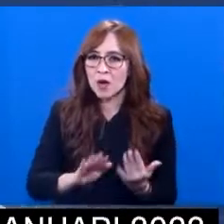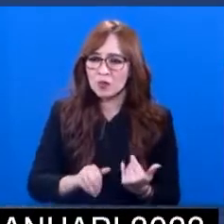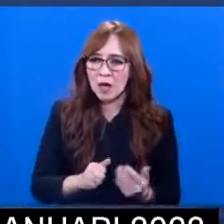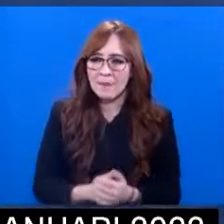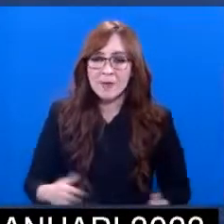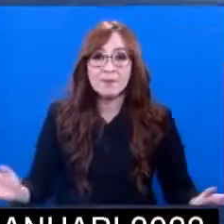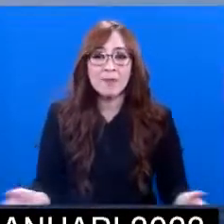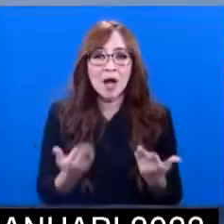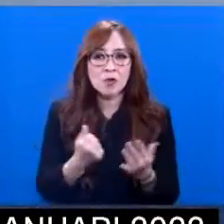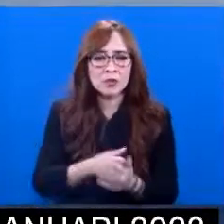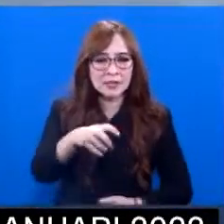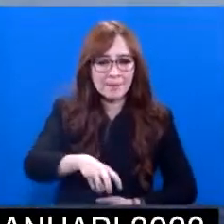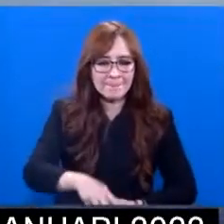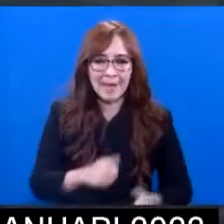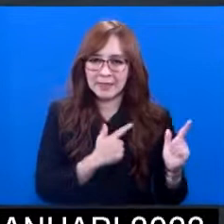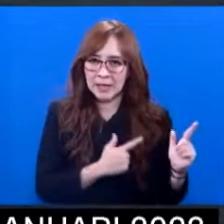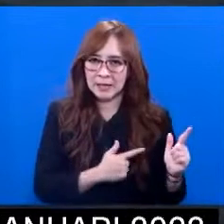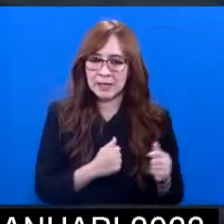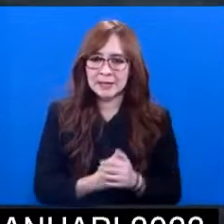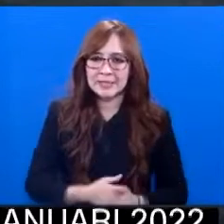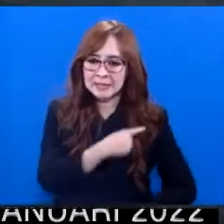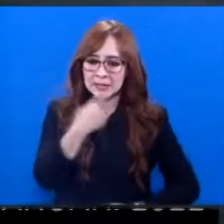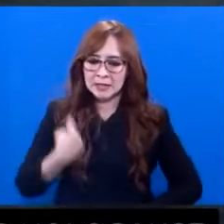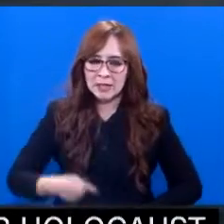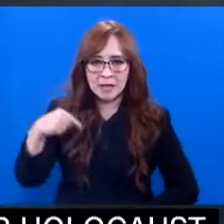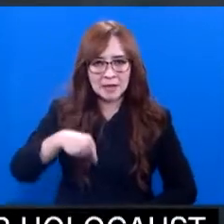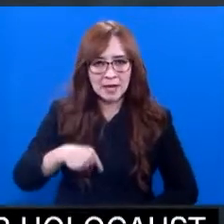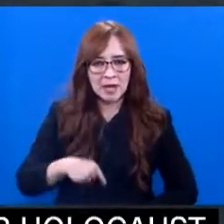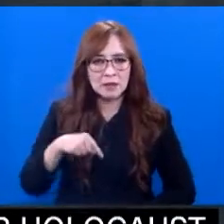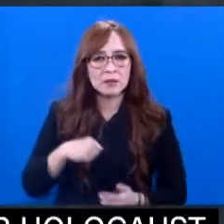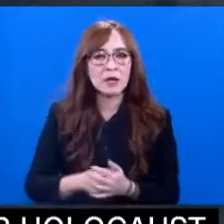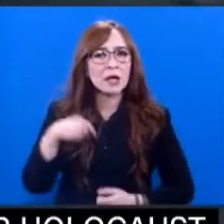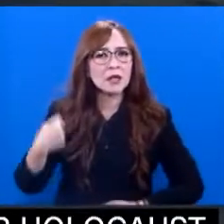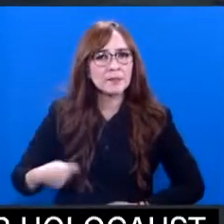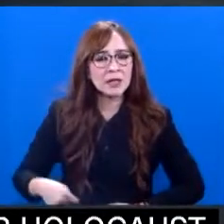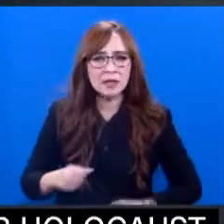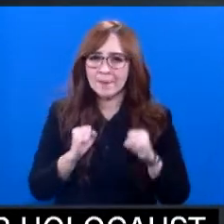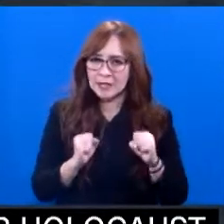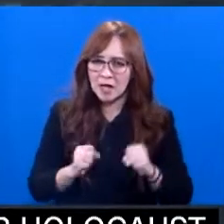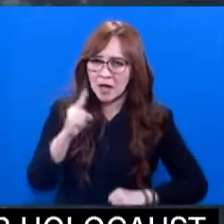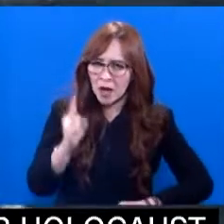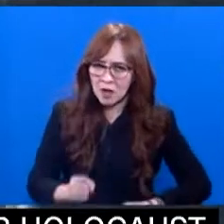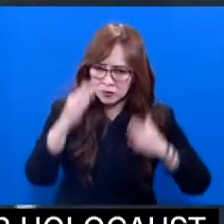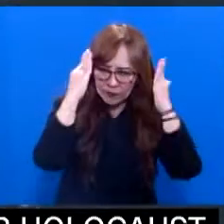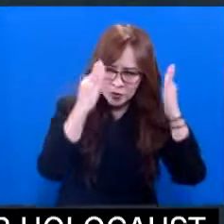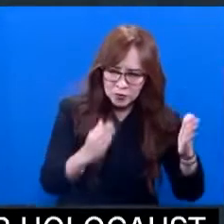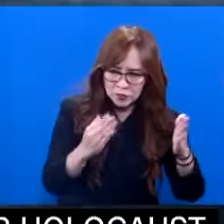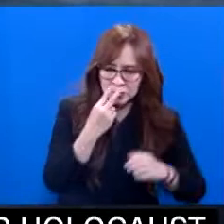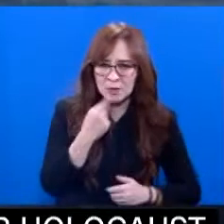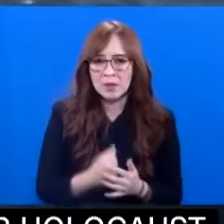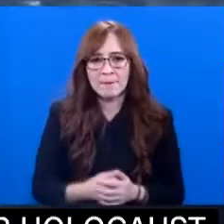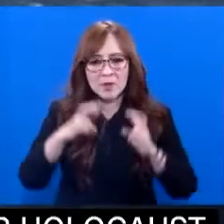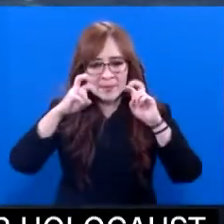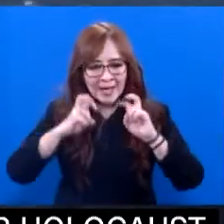Selatan. Hal ini tentunya harus mendapat perhatian serius dari Kementerian Pertahanan. Hanya saja, Kemhan dan Mabes TNI